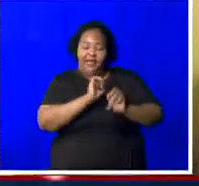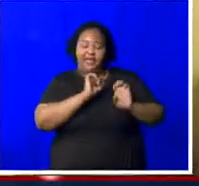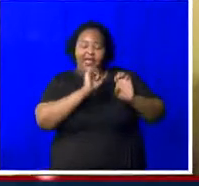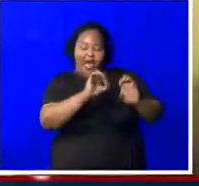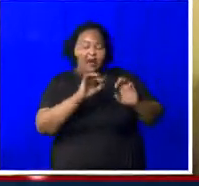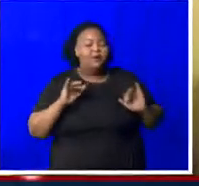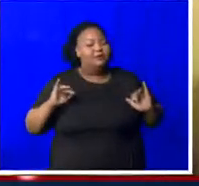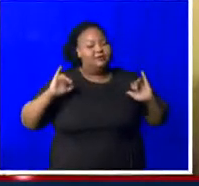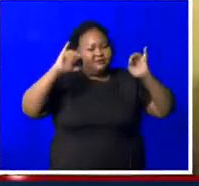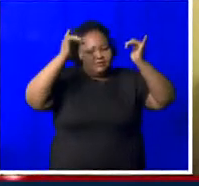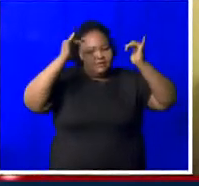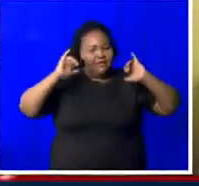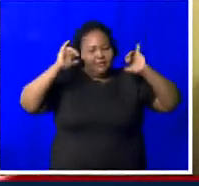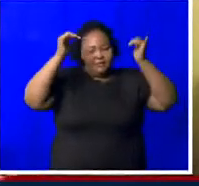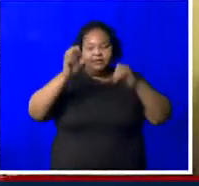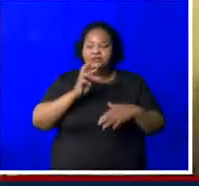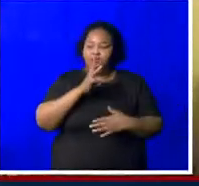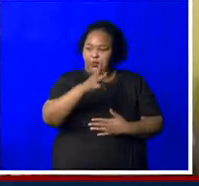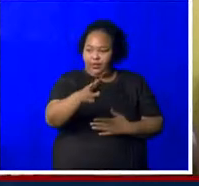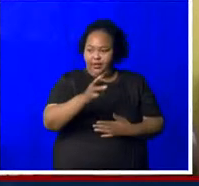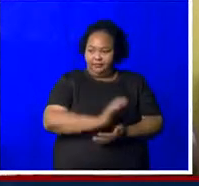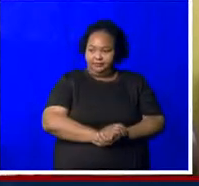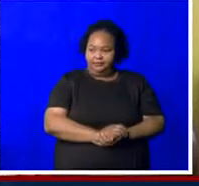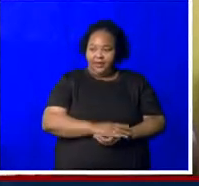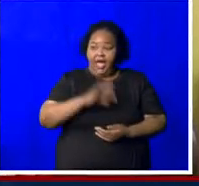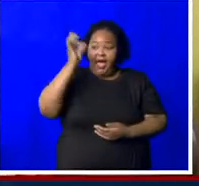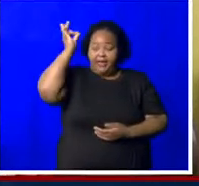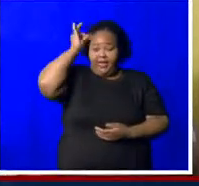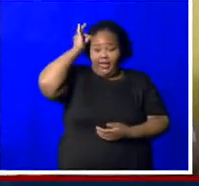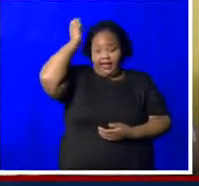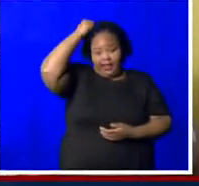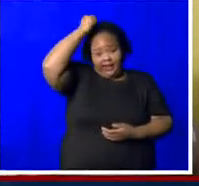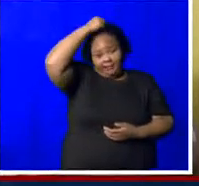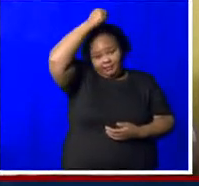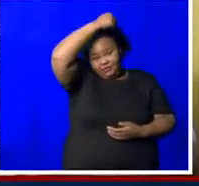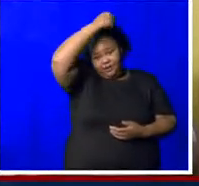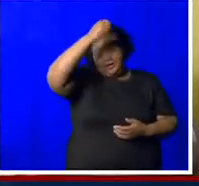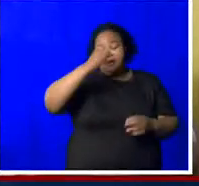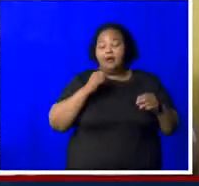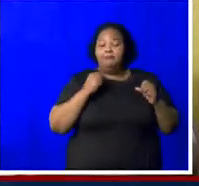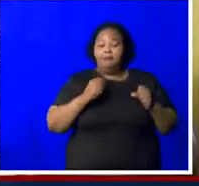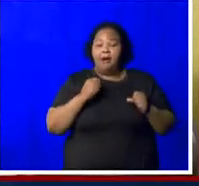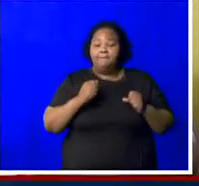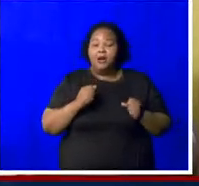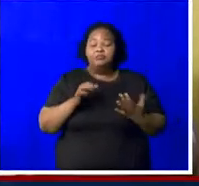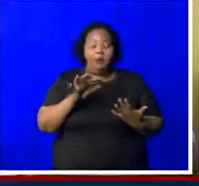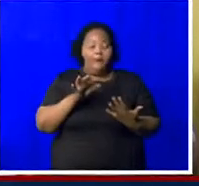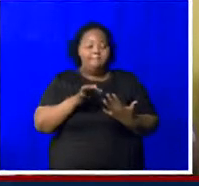kukuhle itowenda umgido lomkhulu wekutalwa kwayo engwenyama